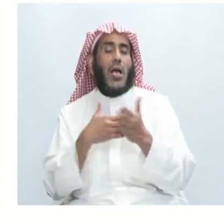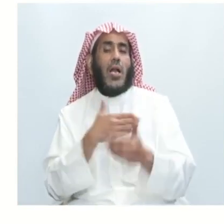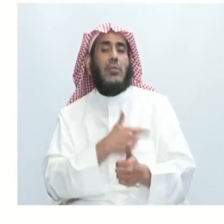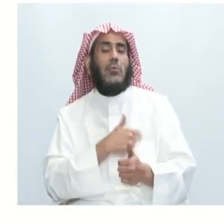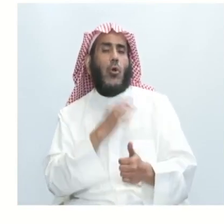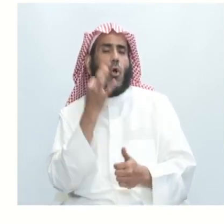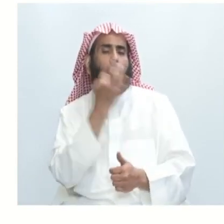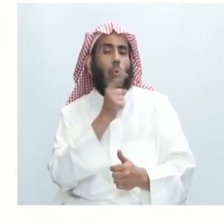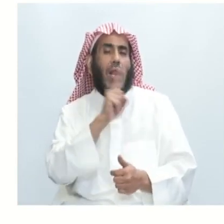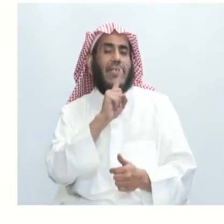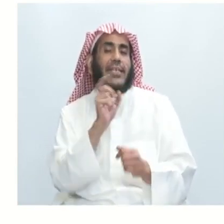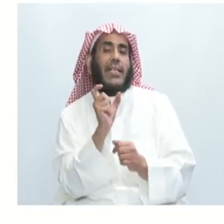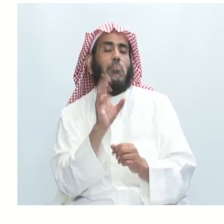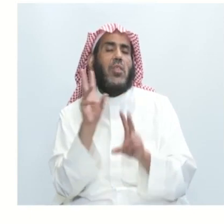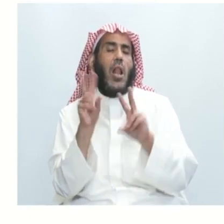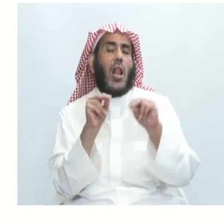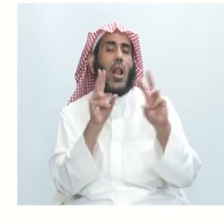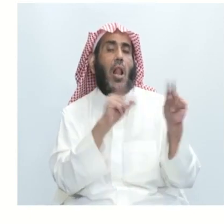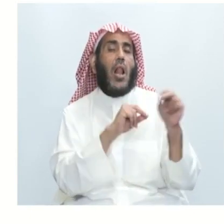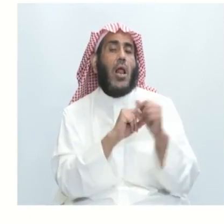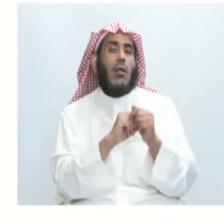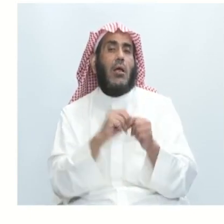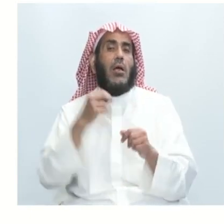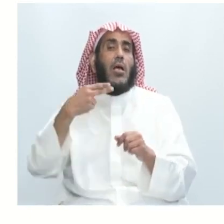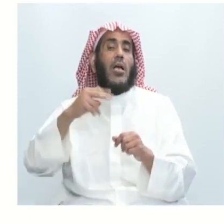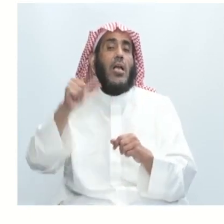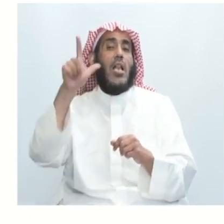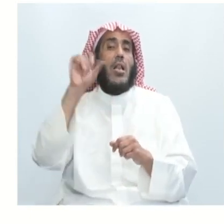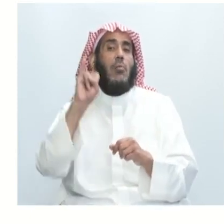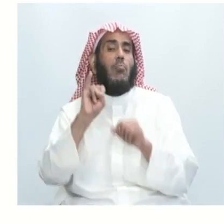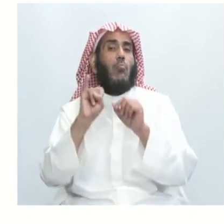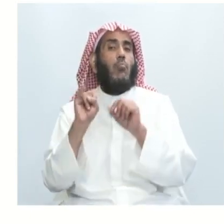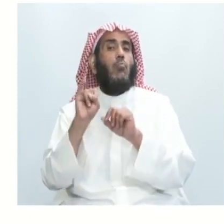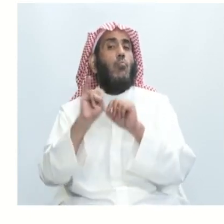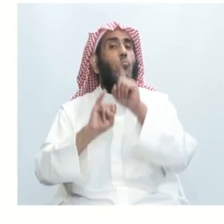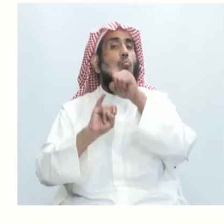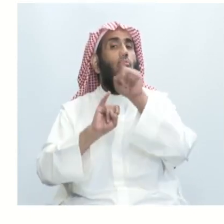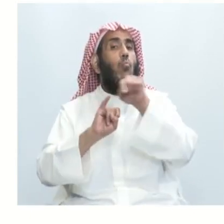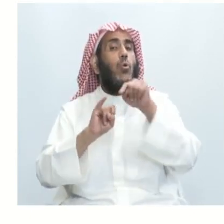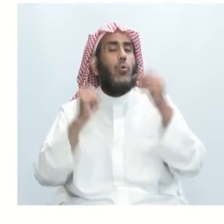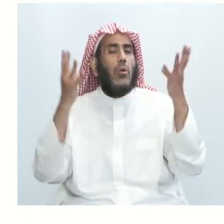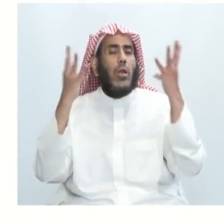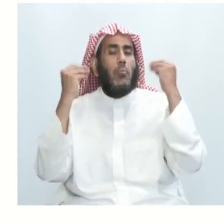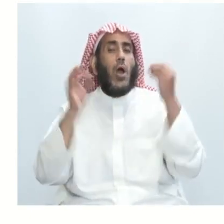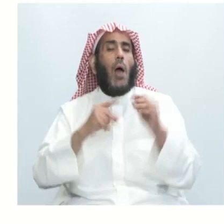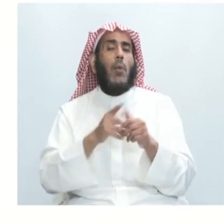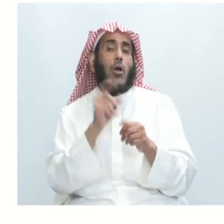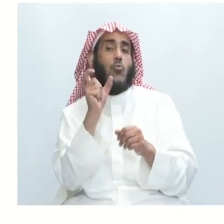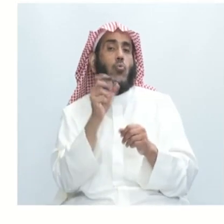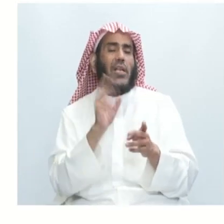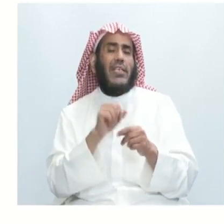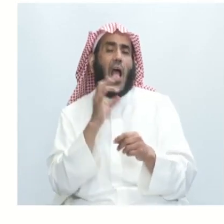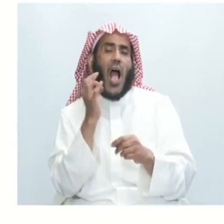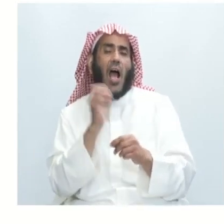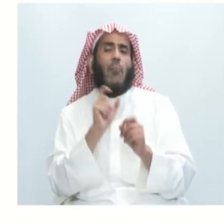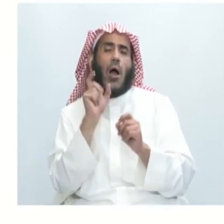نطقا وليس كتابه مثل علم علم هناك بينما النون الاصليه هي